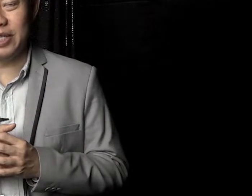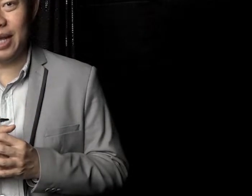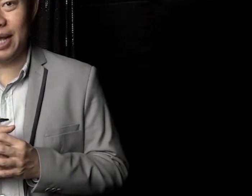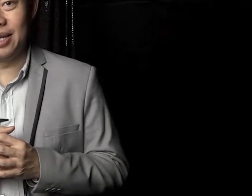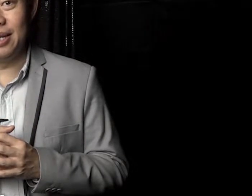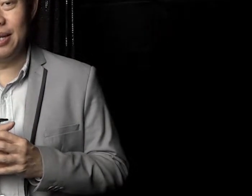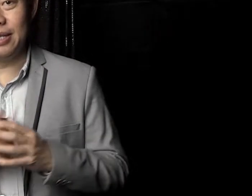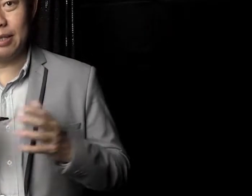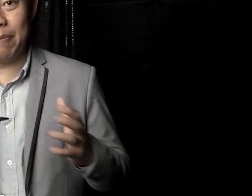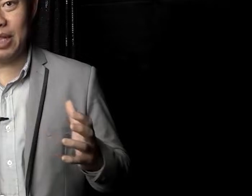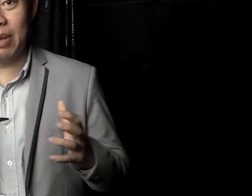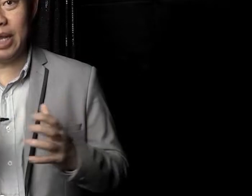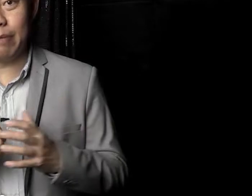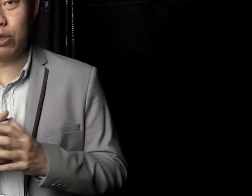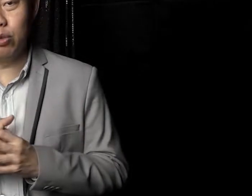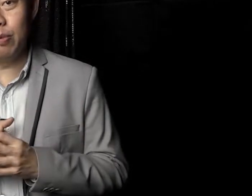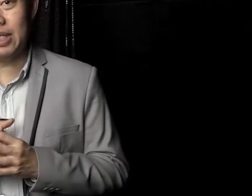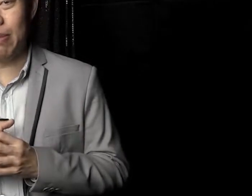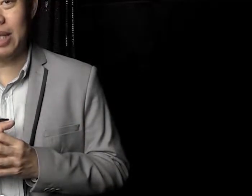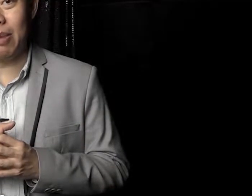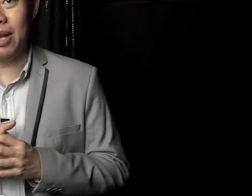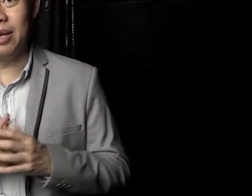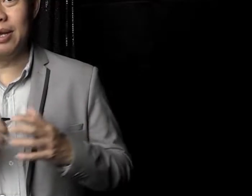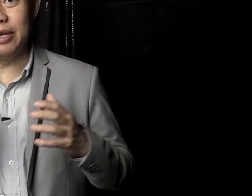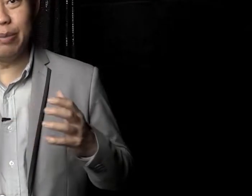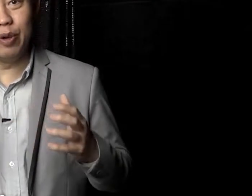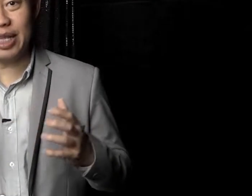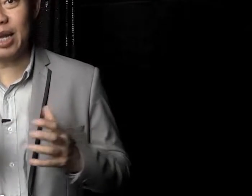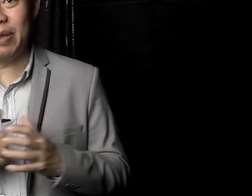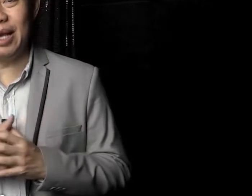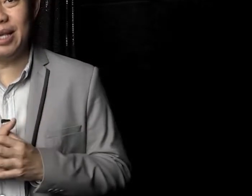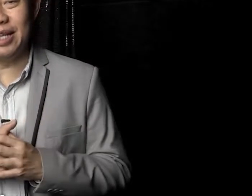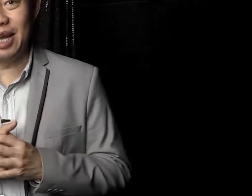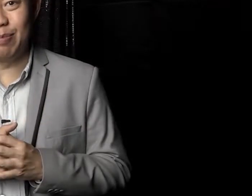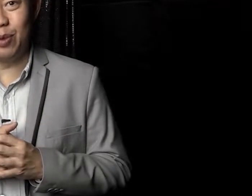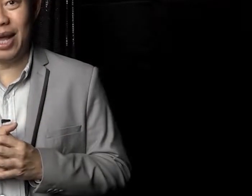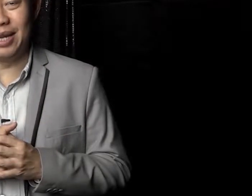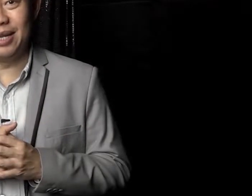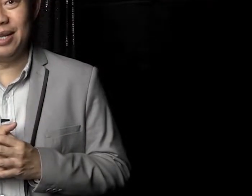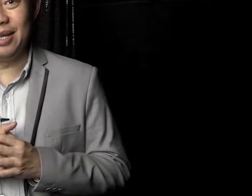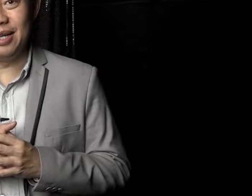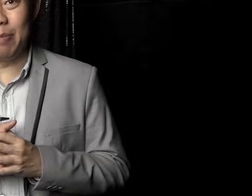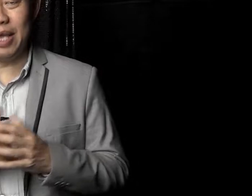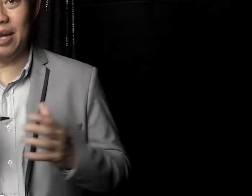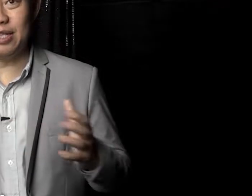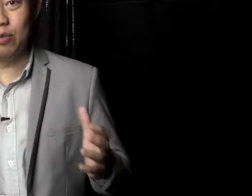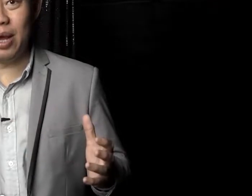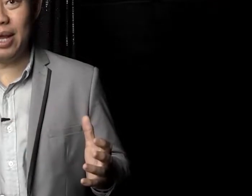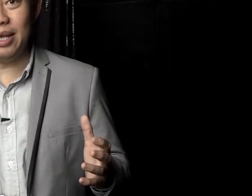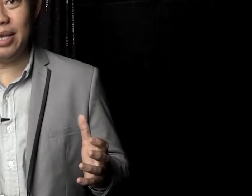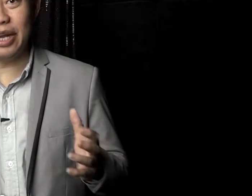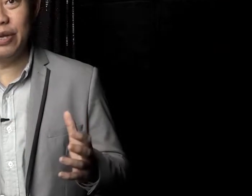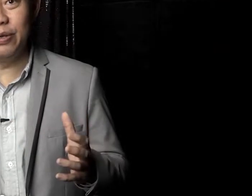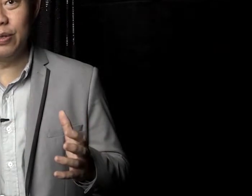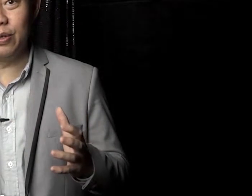Saron sediakan, tempat di mana kita bertumbuh bersama-sama, dimuridkan lebih lagi di dalam Tuhan. Dan bagi Anda